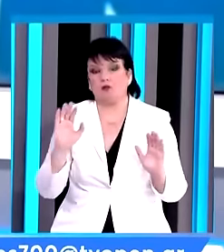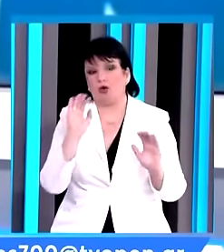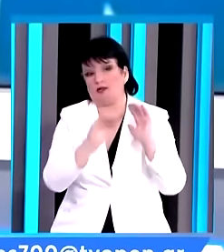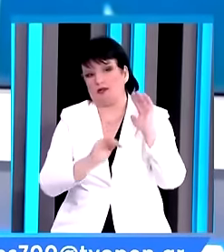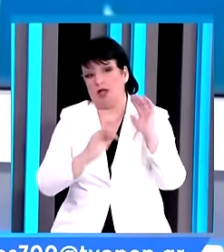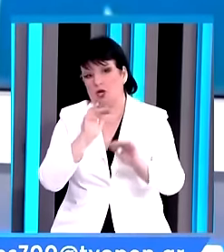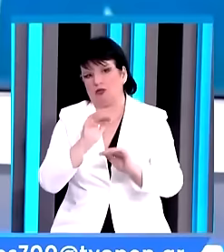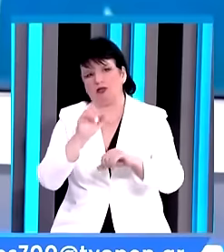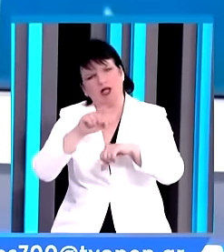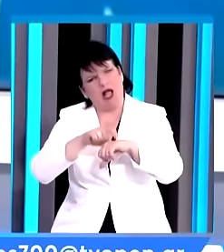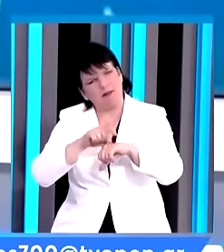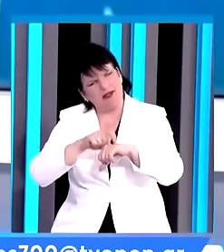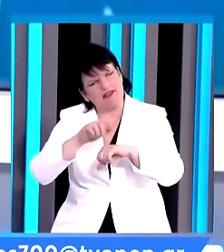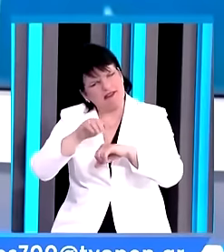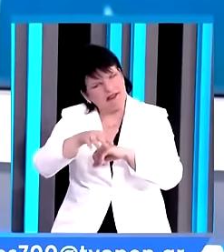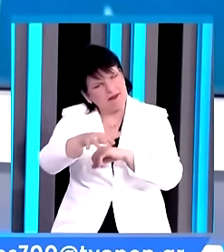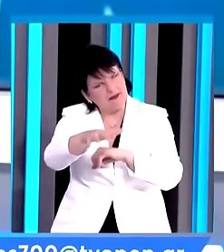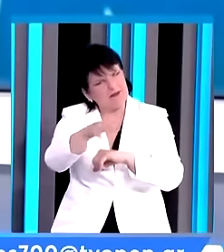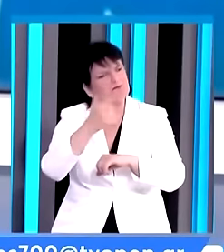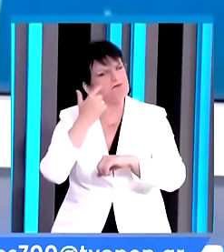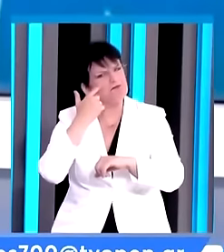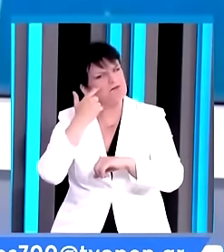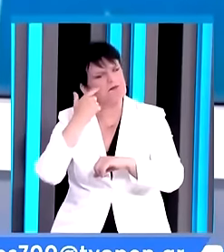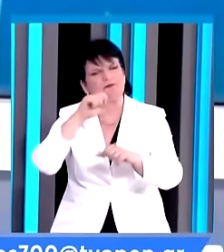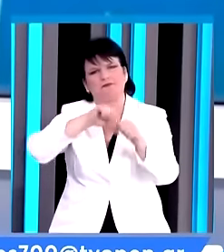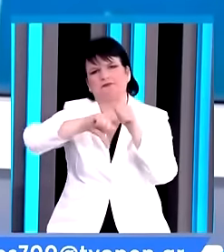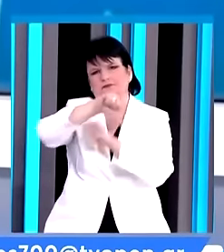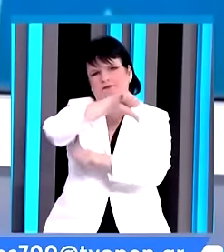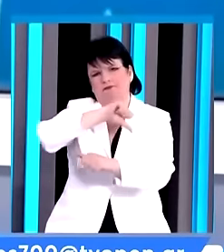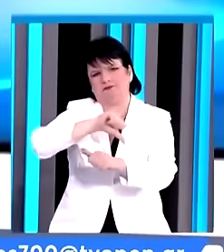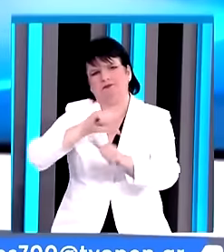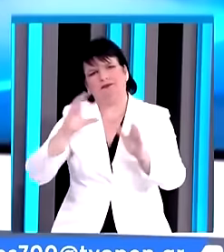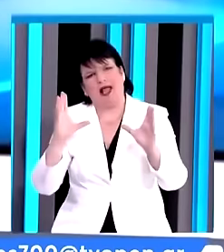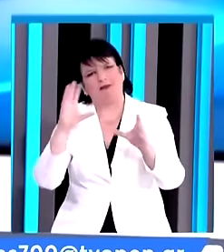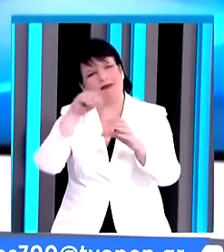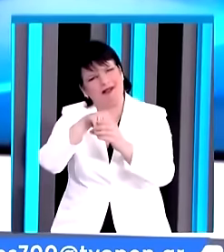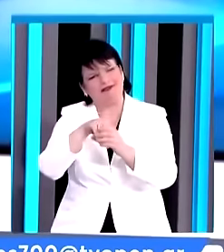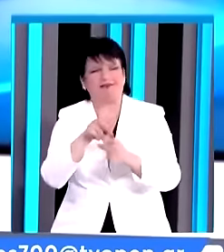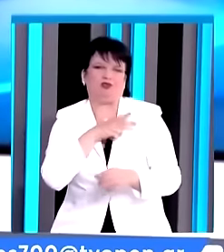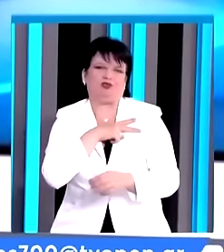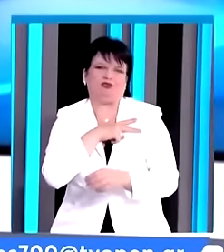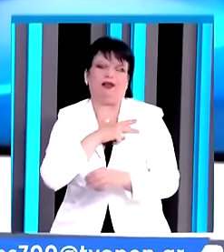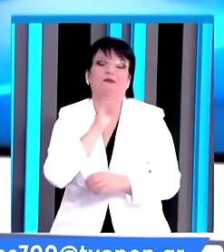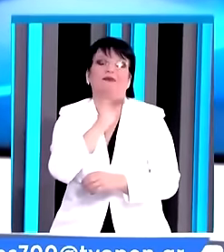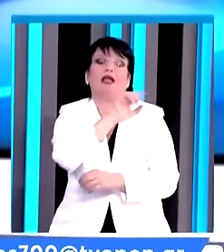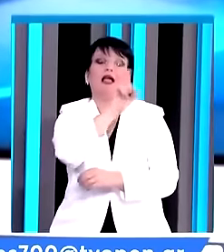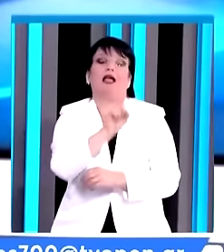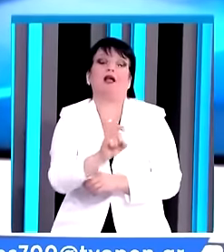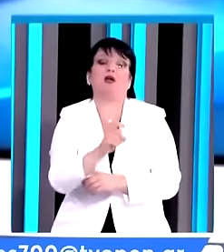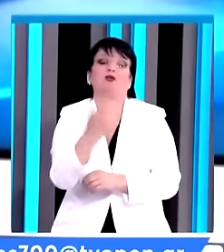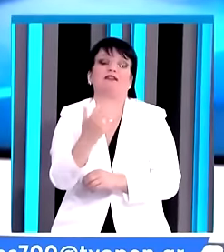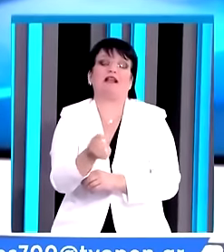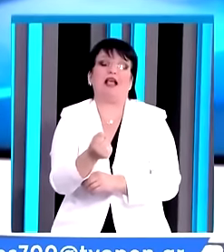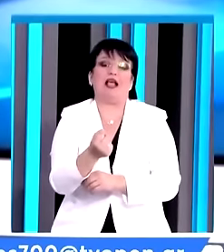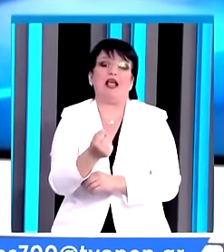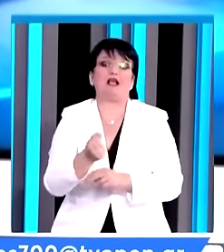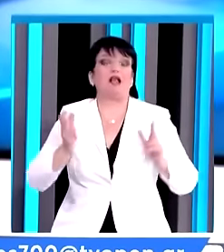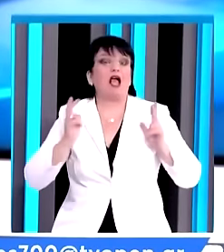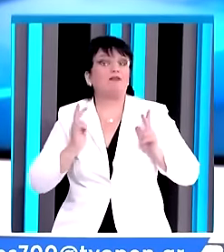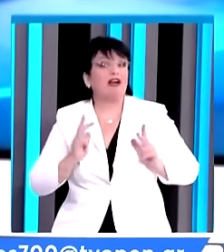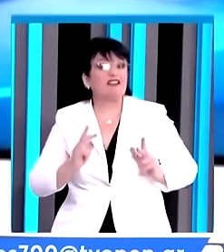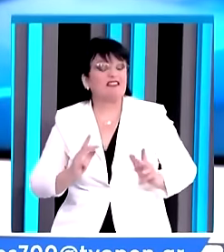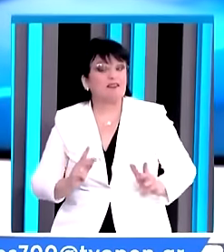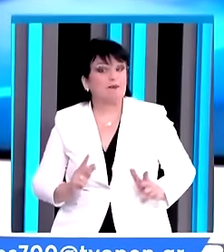αλλαγές. Κάποια στιγμή θα πέσετε μέσα. Σωστό. Πάντως η ερώτηση έχει την έννοια ότι κατά πόσο ευχαριστημένος